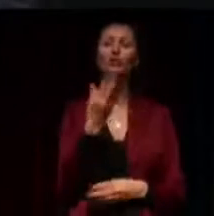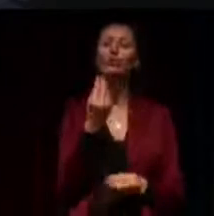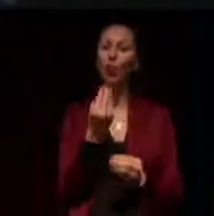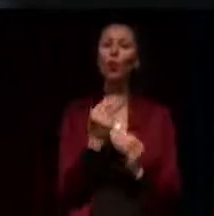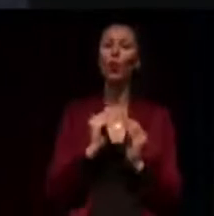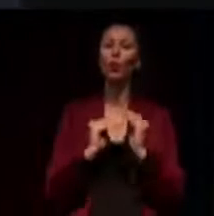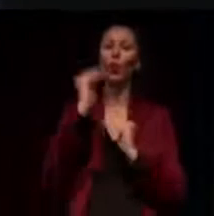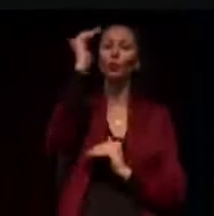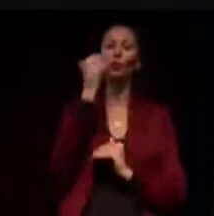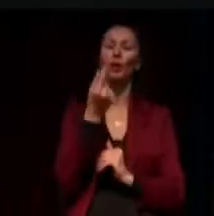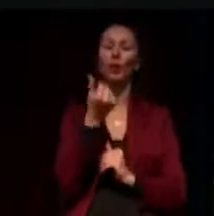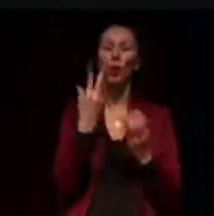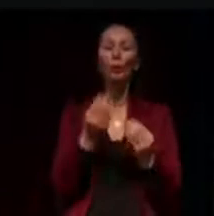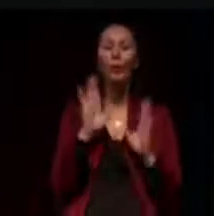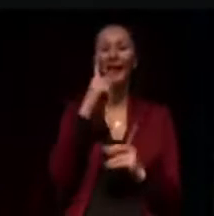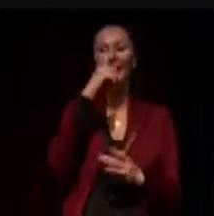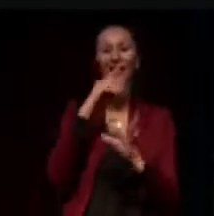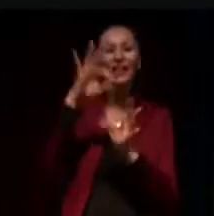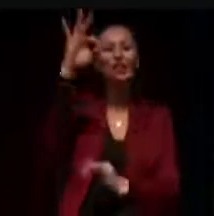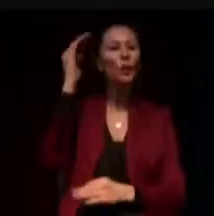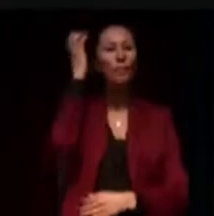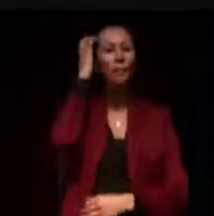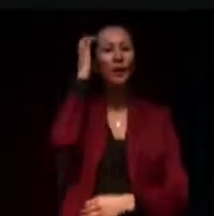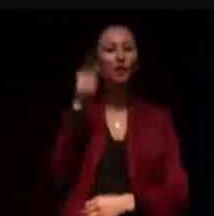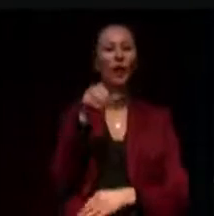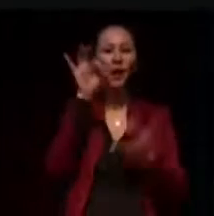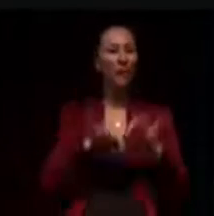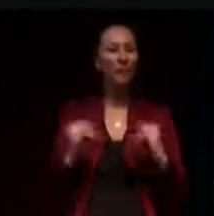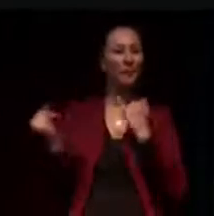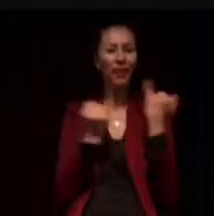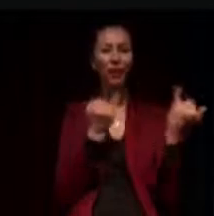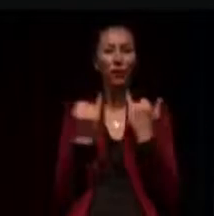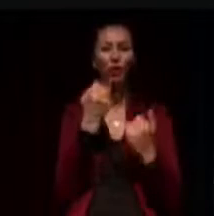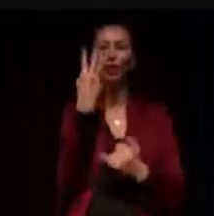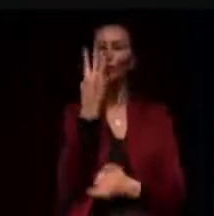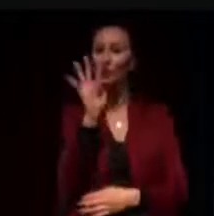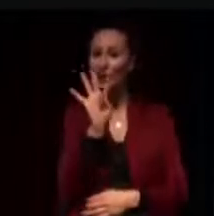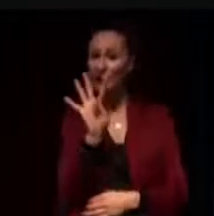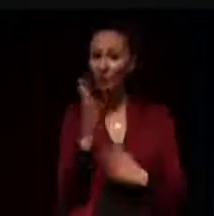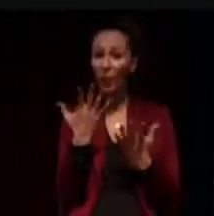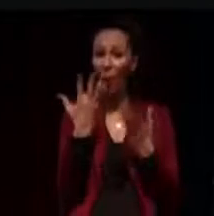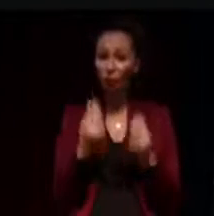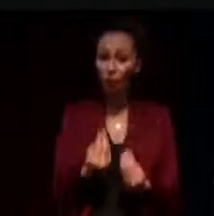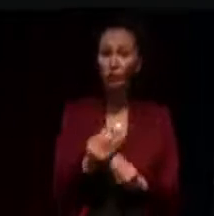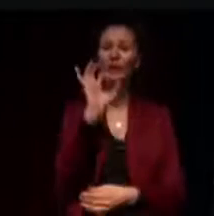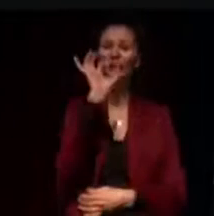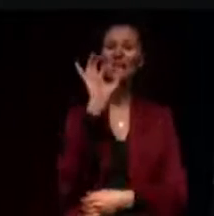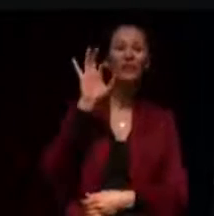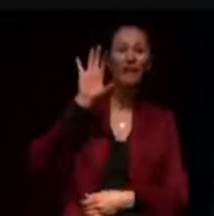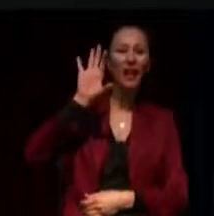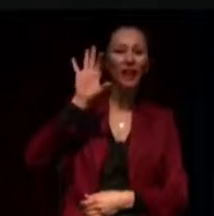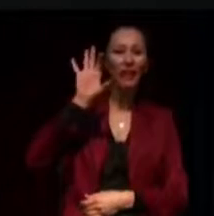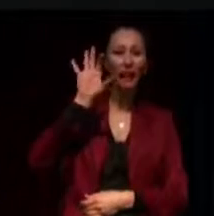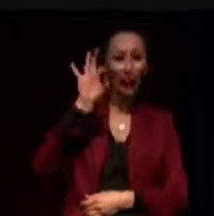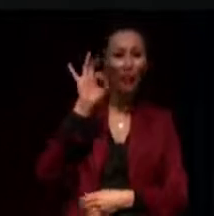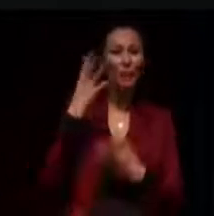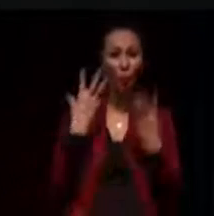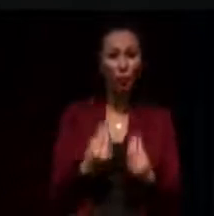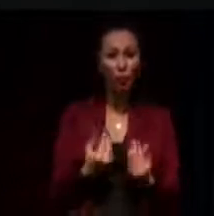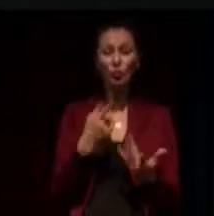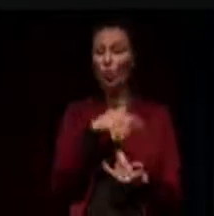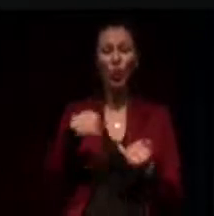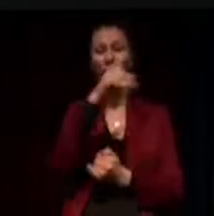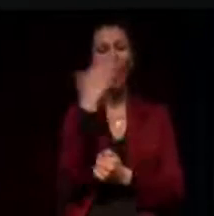ama sonuçta kişi başına işte hep tartışıyoruz 3.40 mı olsun 0.50 mi olsun onları tartıştık